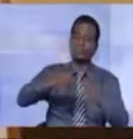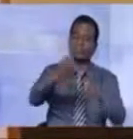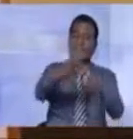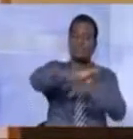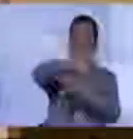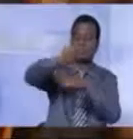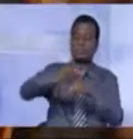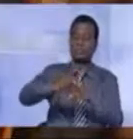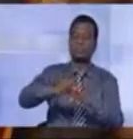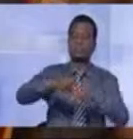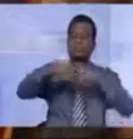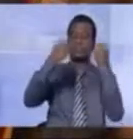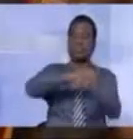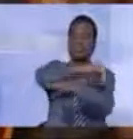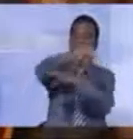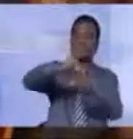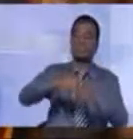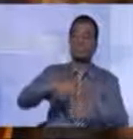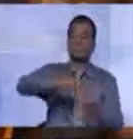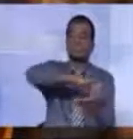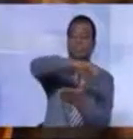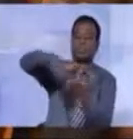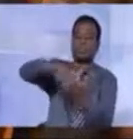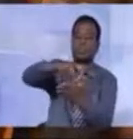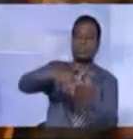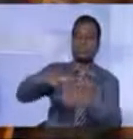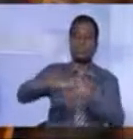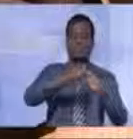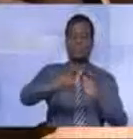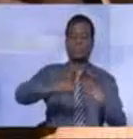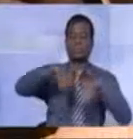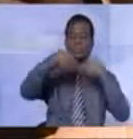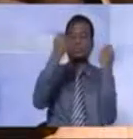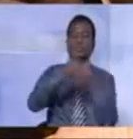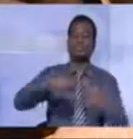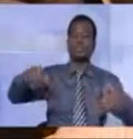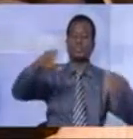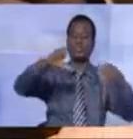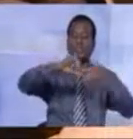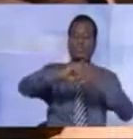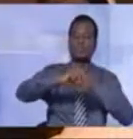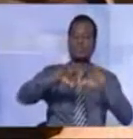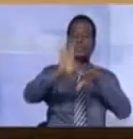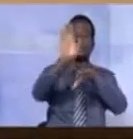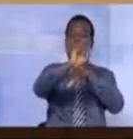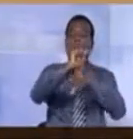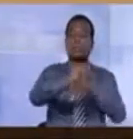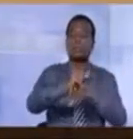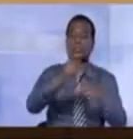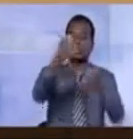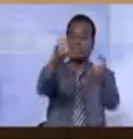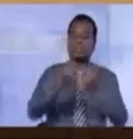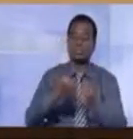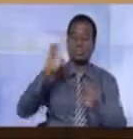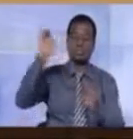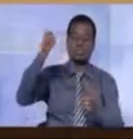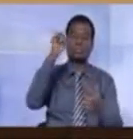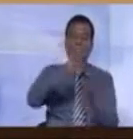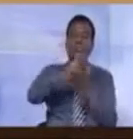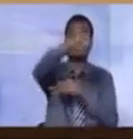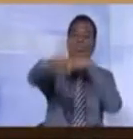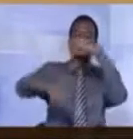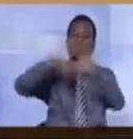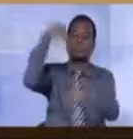engager l'institution qu'il dirige au cœur des actions sociales et de solidarité en Côte d'Ivoire. Je voudrais cette